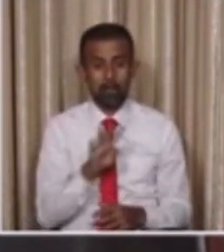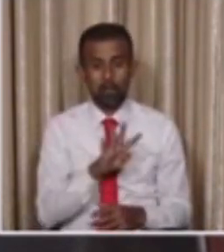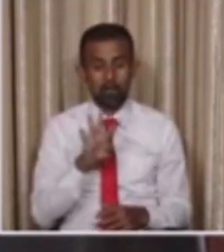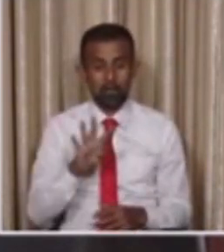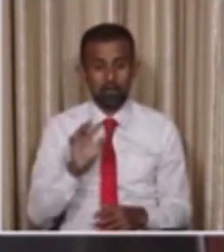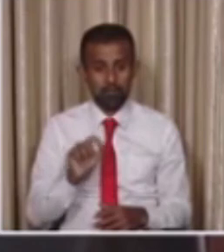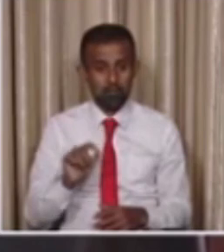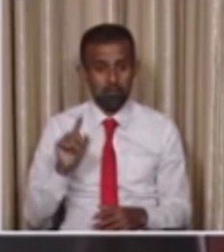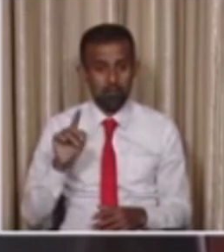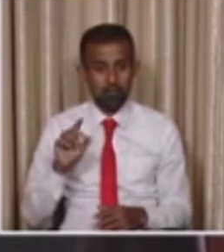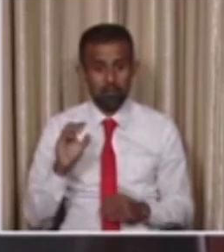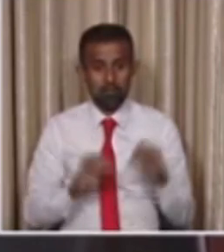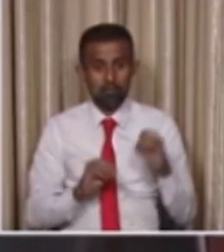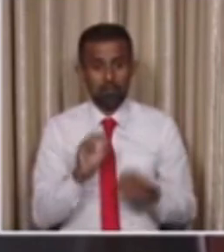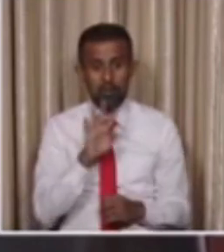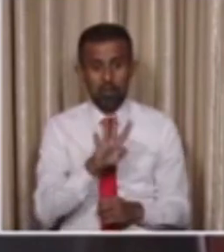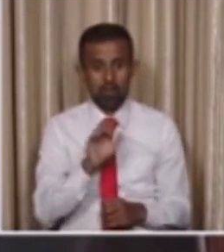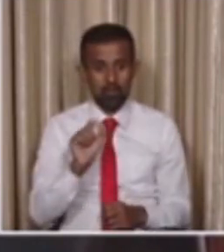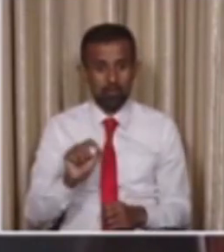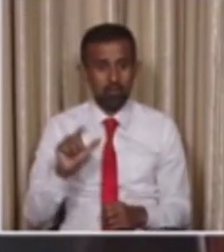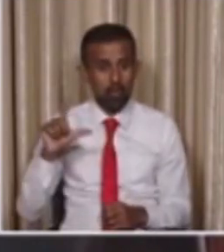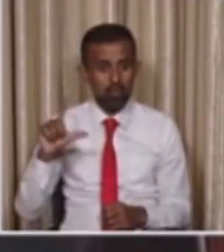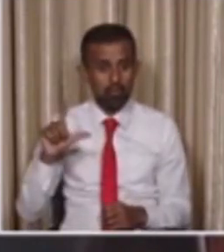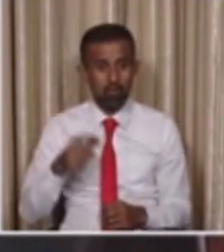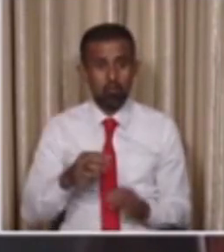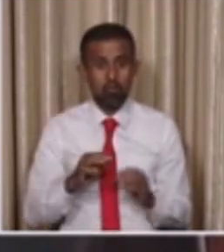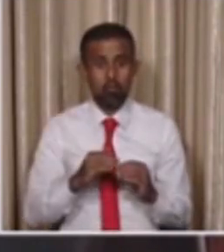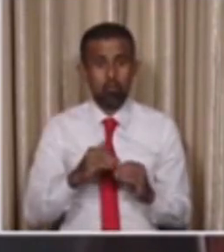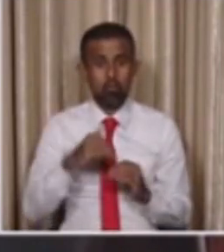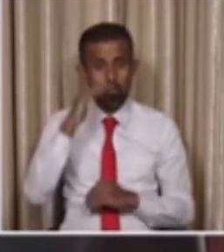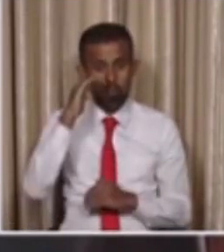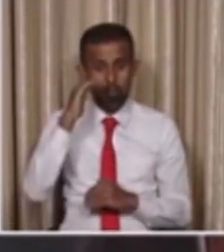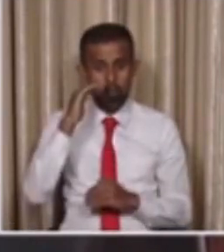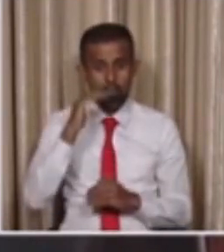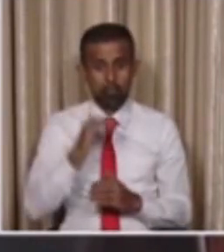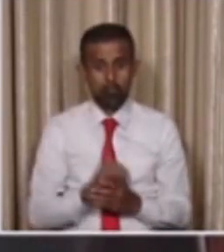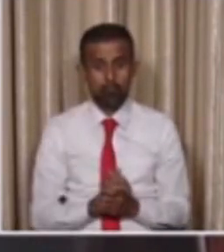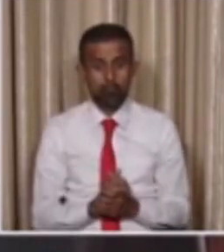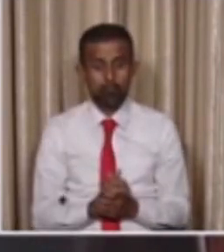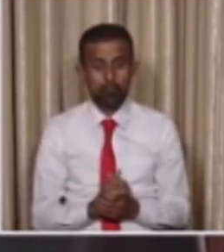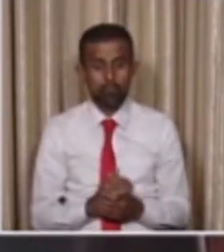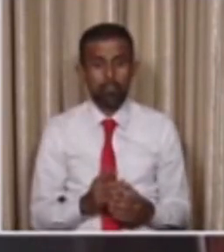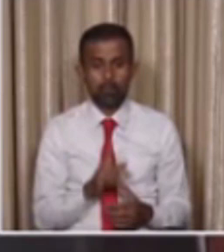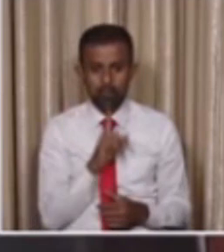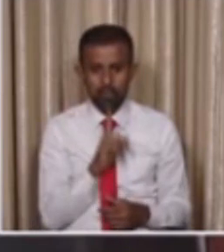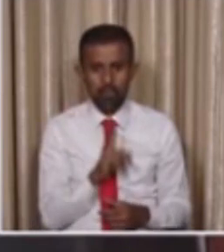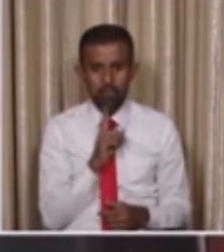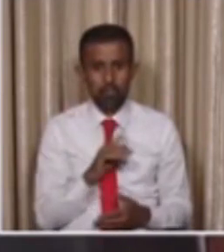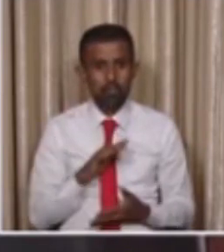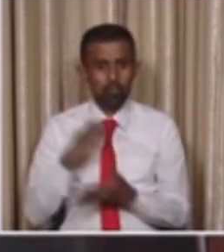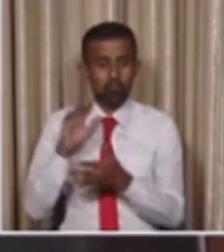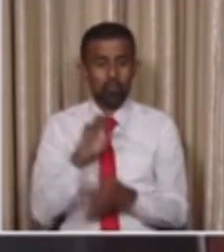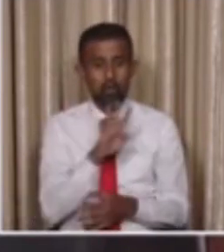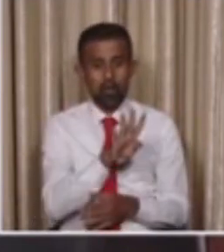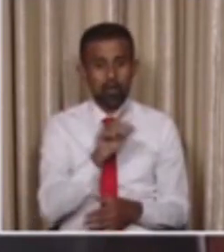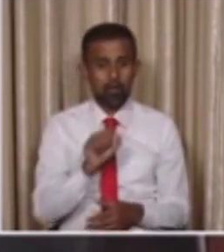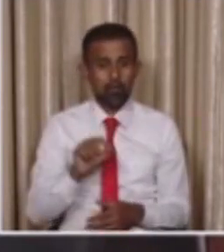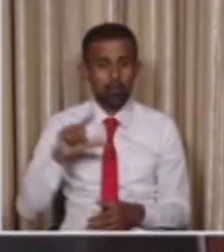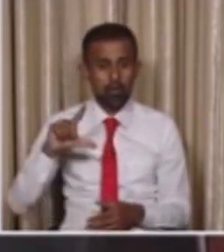6144.4ක් දක්වා 104.7ක වර්ධනයක් තිබුණා කියලා. මේ විවිධ ප්‍රශ්න අපි කියද්දී අපනයනේ